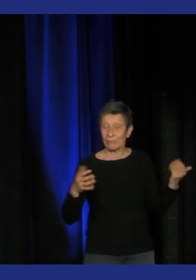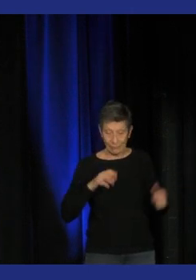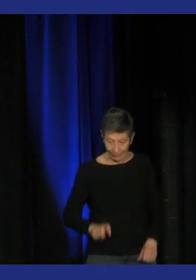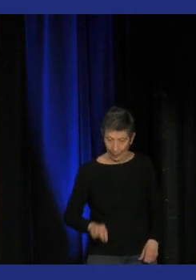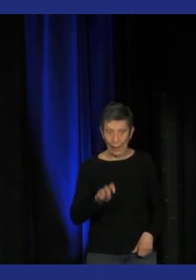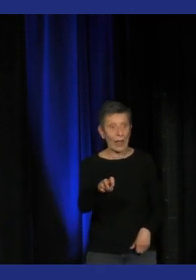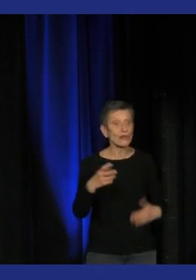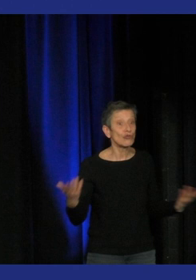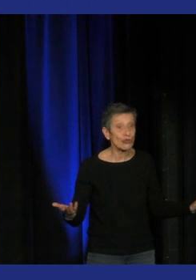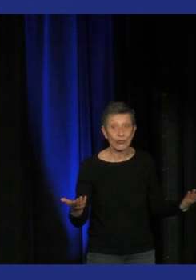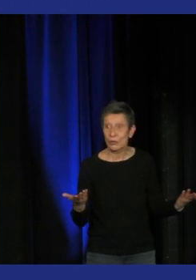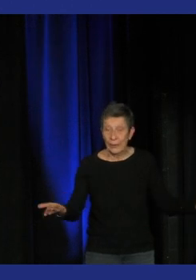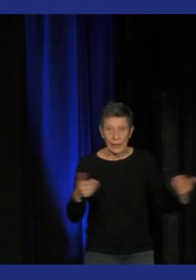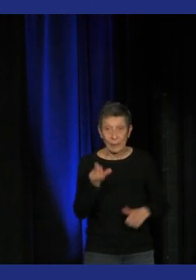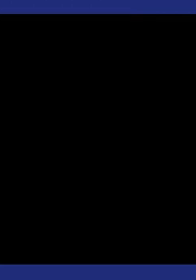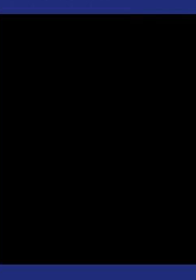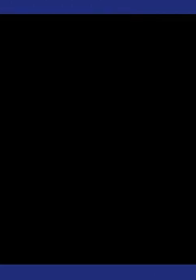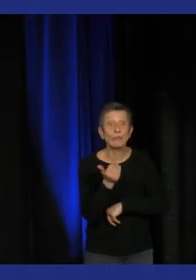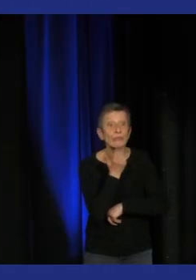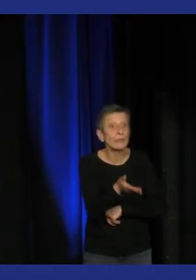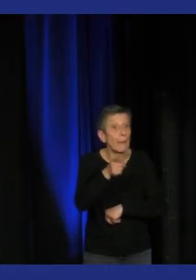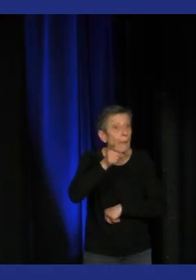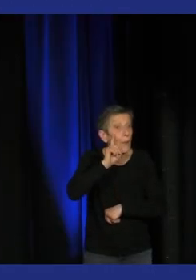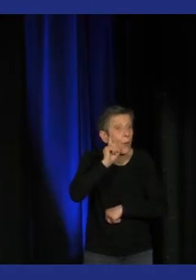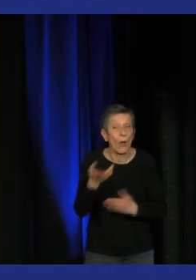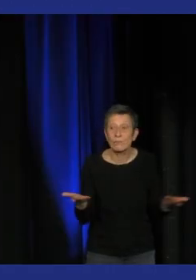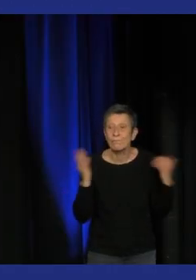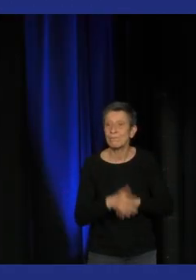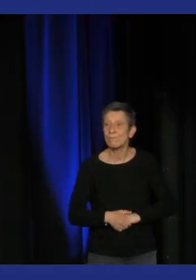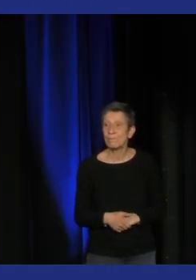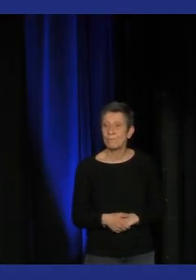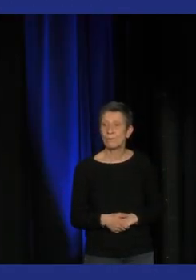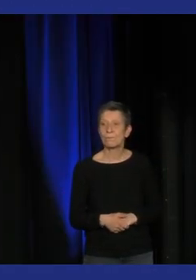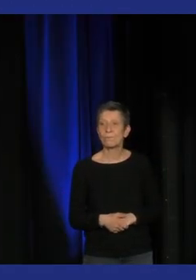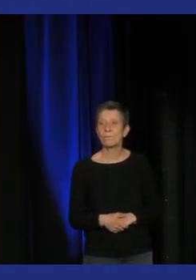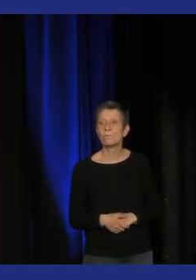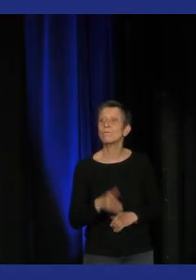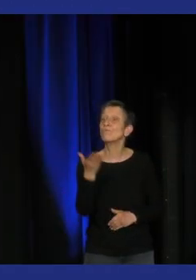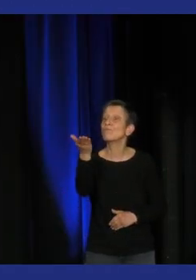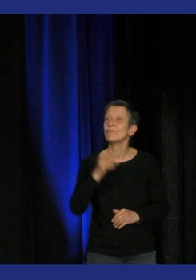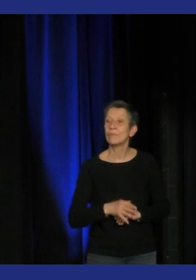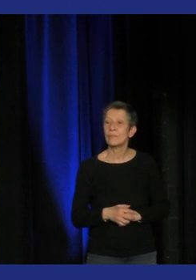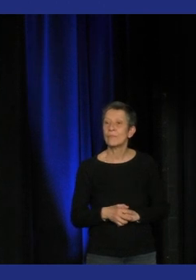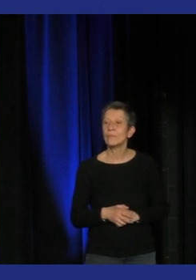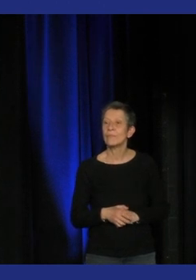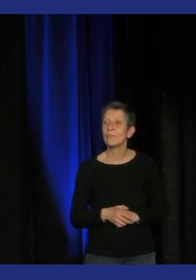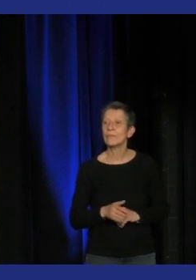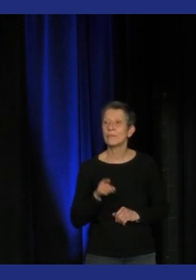marches. Qu'est-ce qui fait que la personne ne peut pas rentrer dans ce bureau de poste? Oui, allez-y.